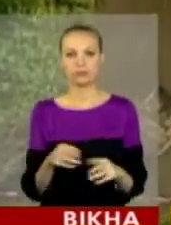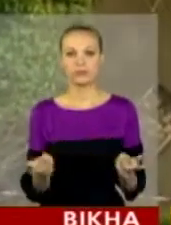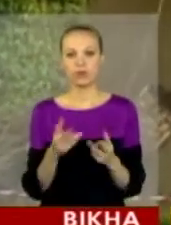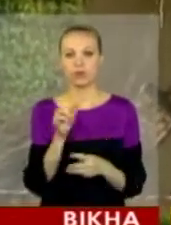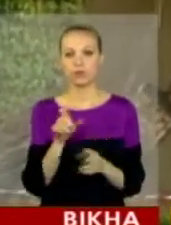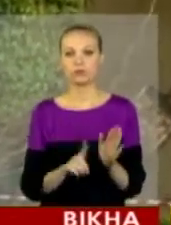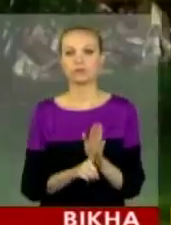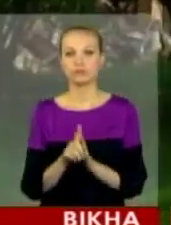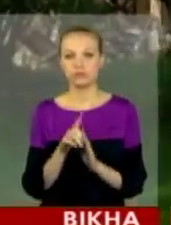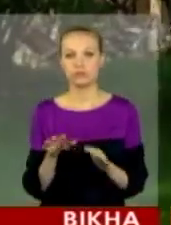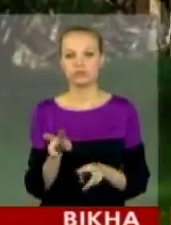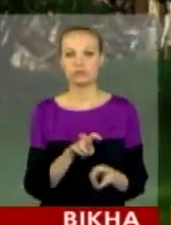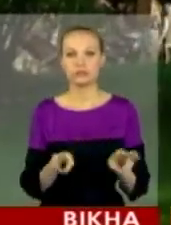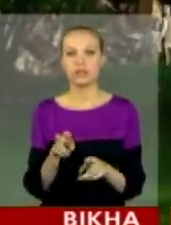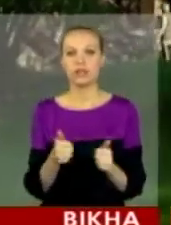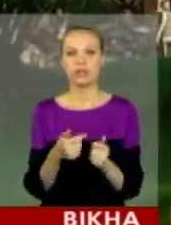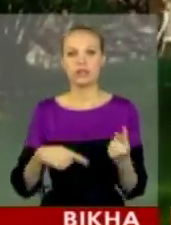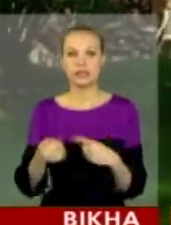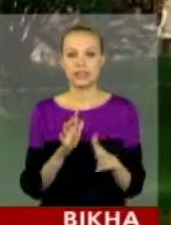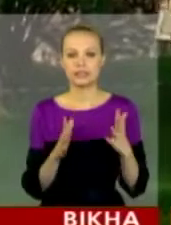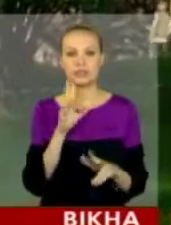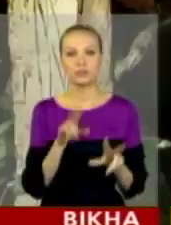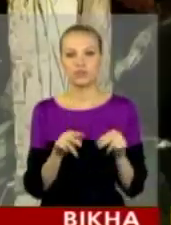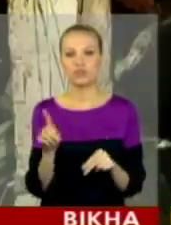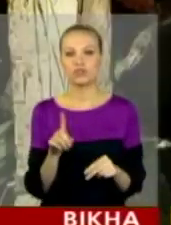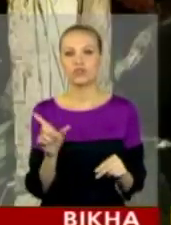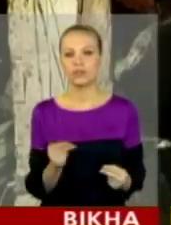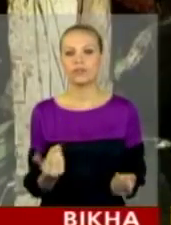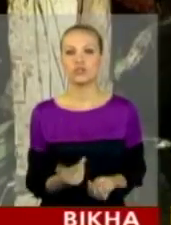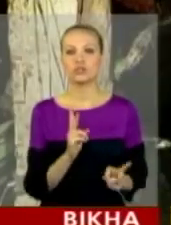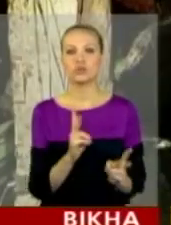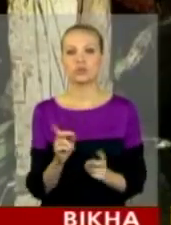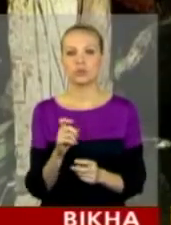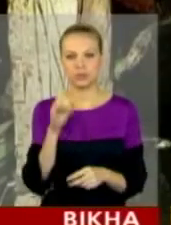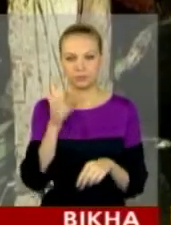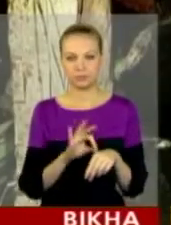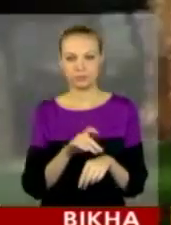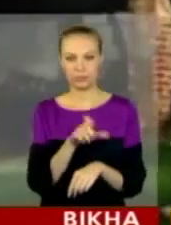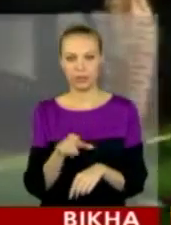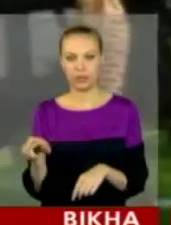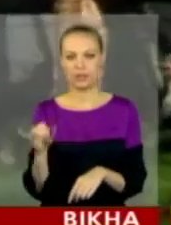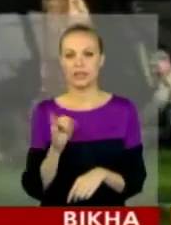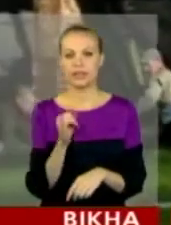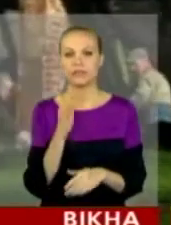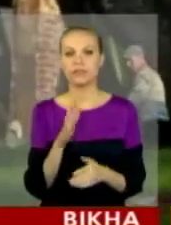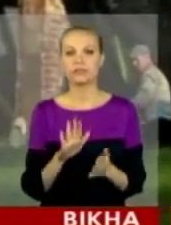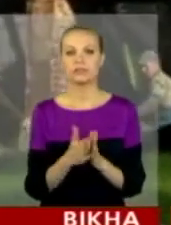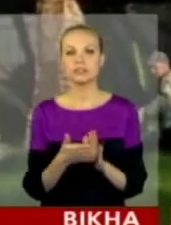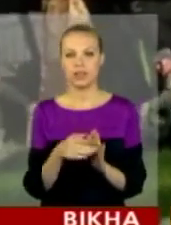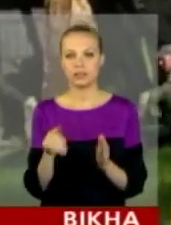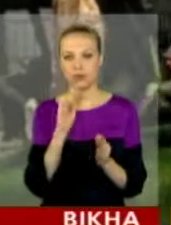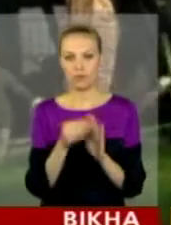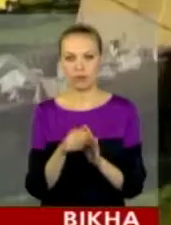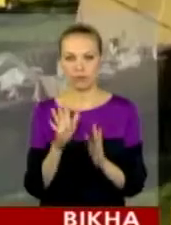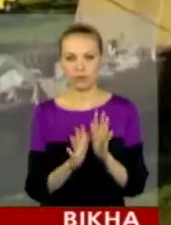рятувальники взялися прочісувати довколишні ліси. Сподівалися, що вижив ще хтось із психічно хворих пацієнтів і в стані афекту ховається